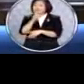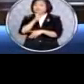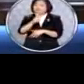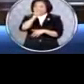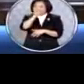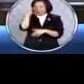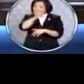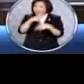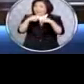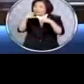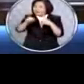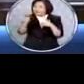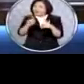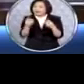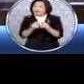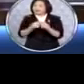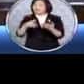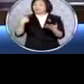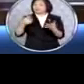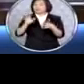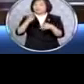是坏人，还有有没有